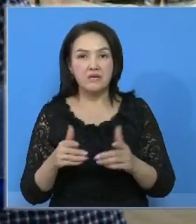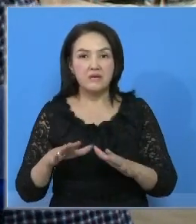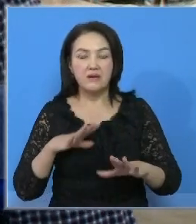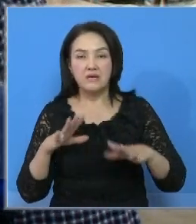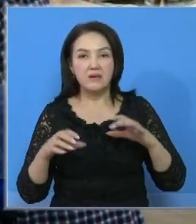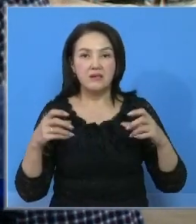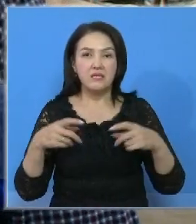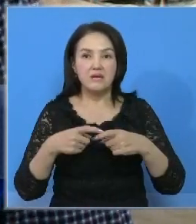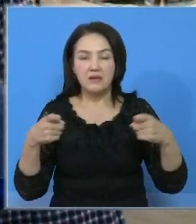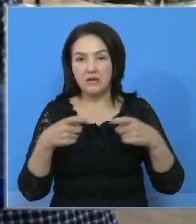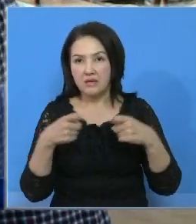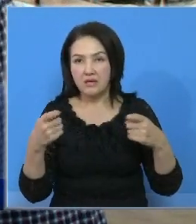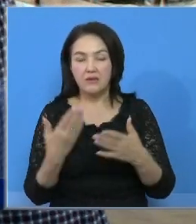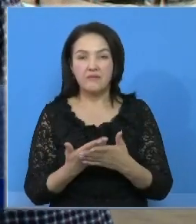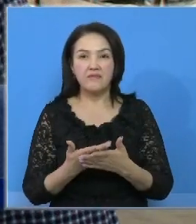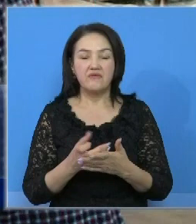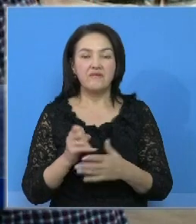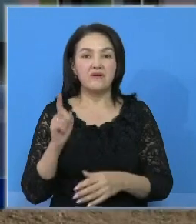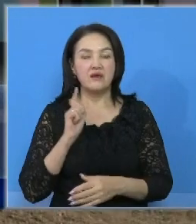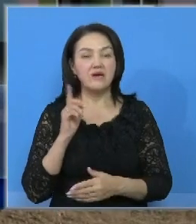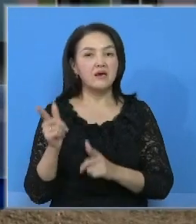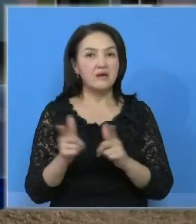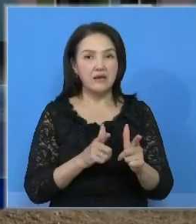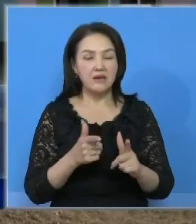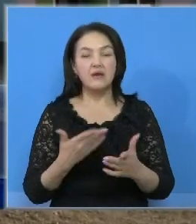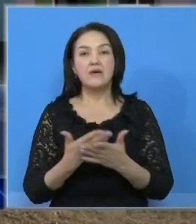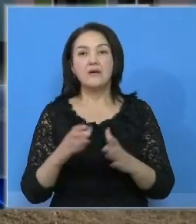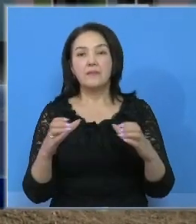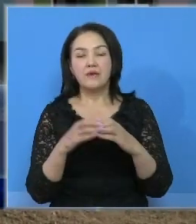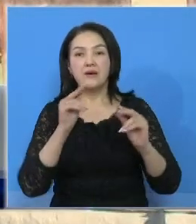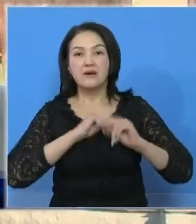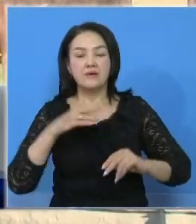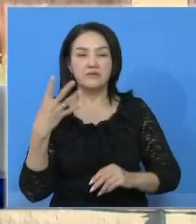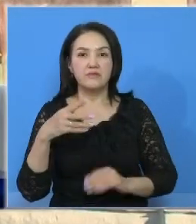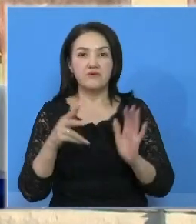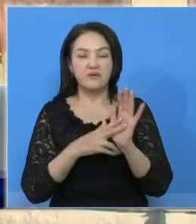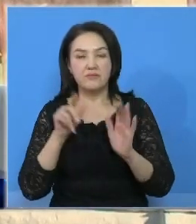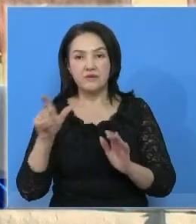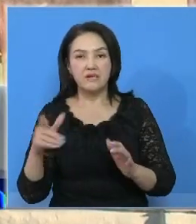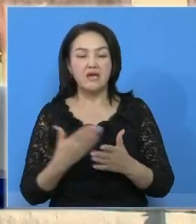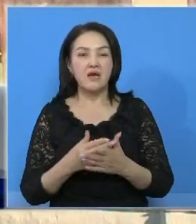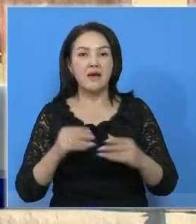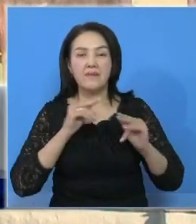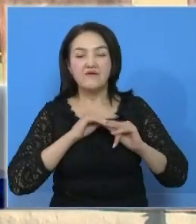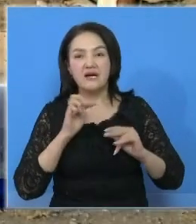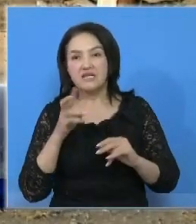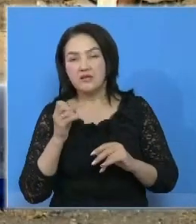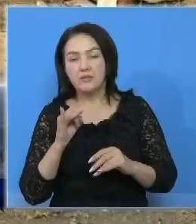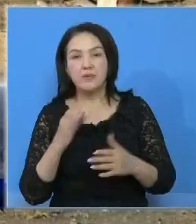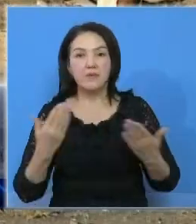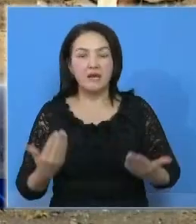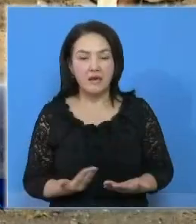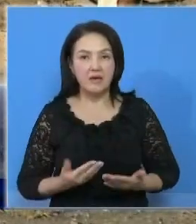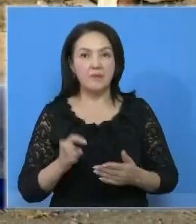гостиницу. Гостиница для вахтовиков готова. Всего в компании работает 48 человек. 7 из них трудятся вахтовым методом. И именно для